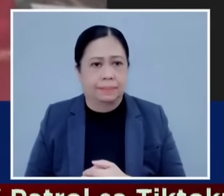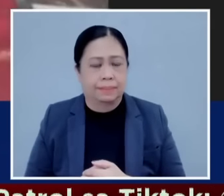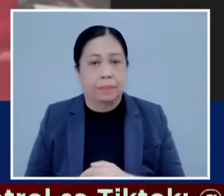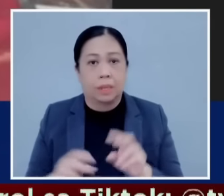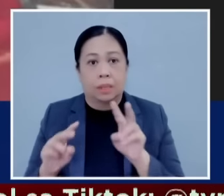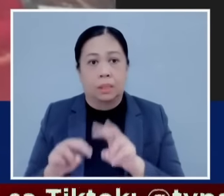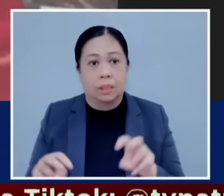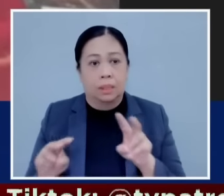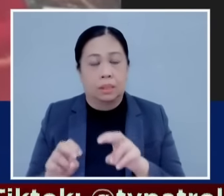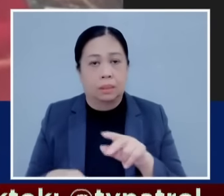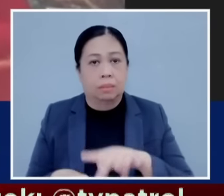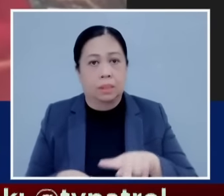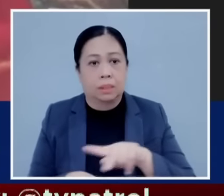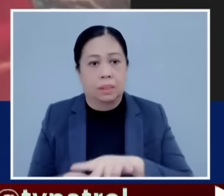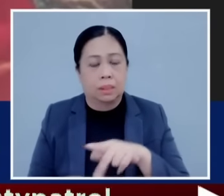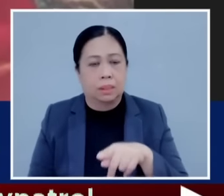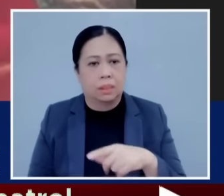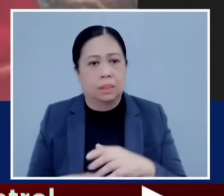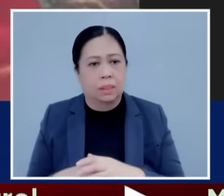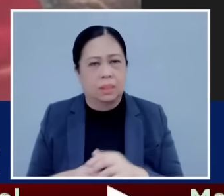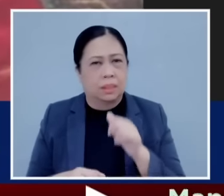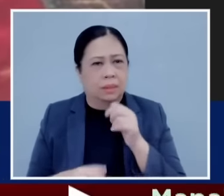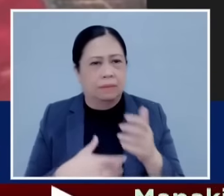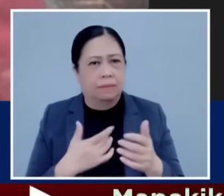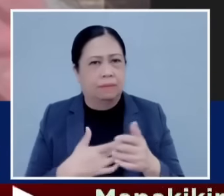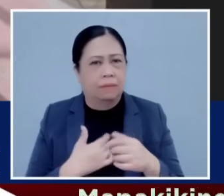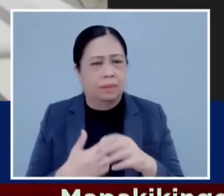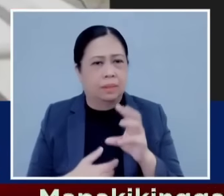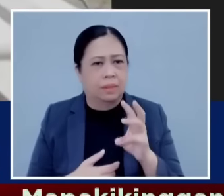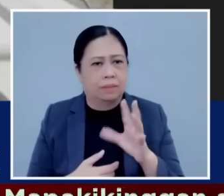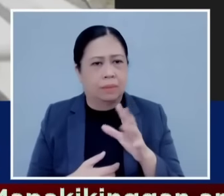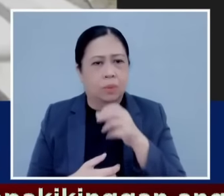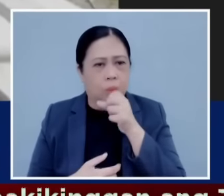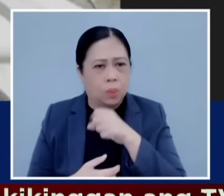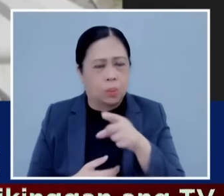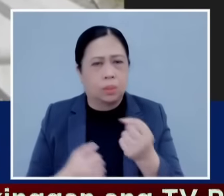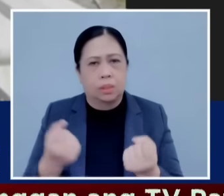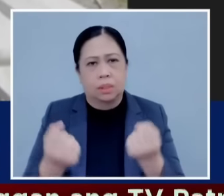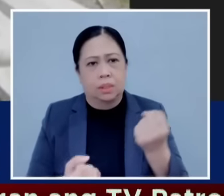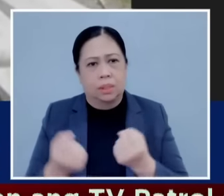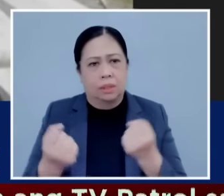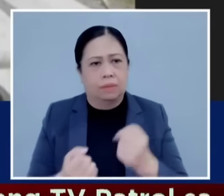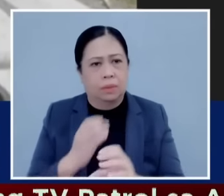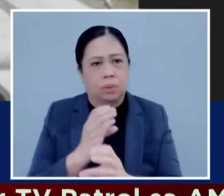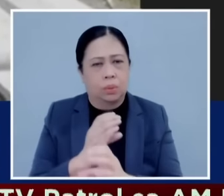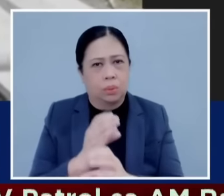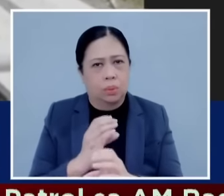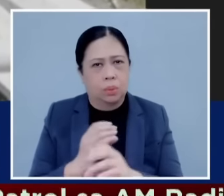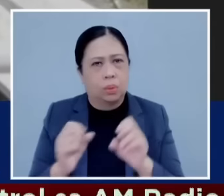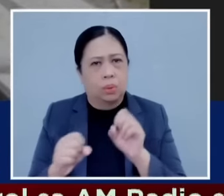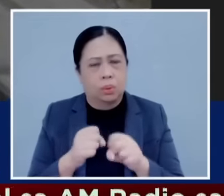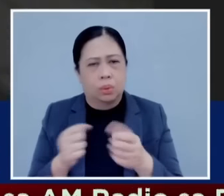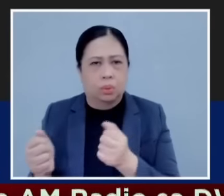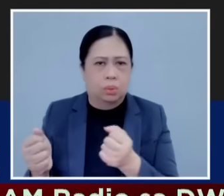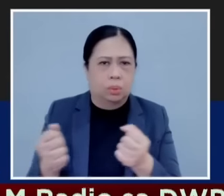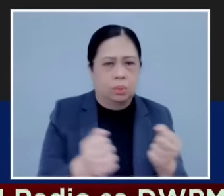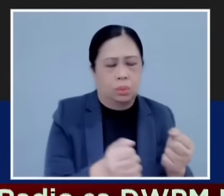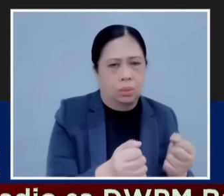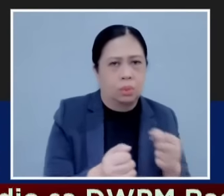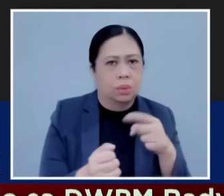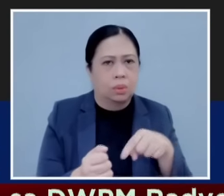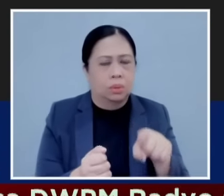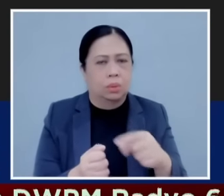imbisigasyon ng Panay PNP, sumama ang pakiramdam ng 65 taong gulang na driver ng kotse kaya napunta siya sa lane